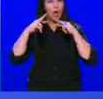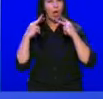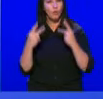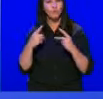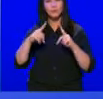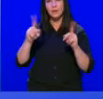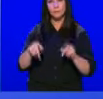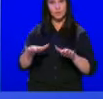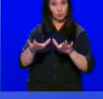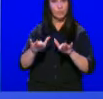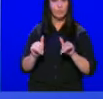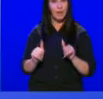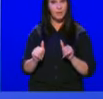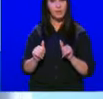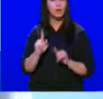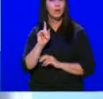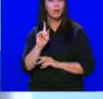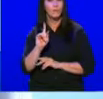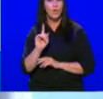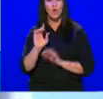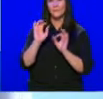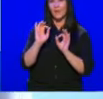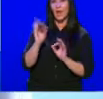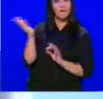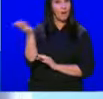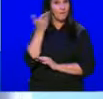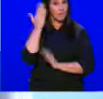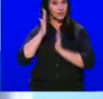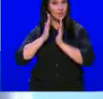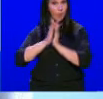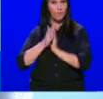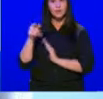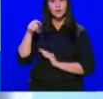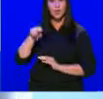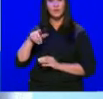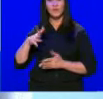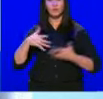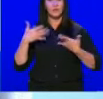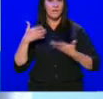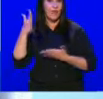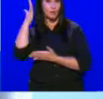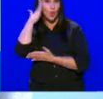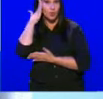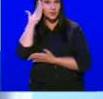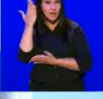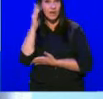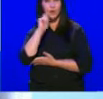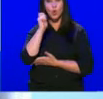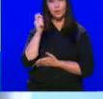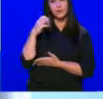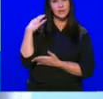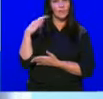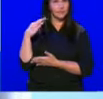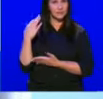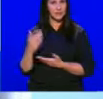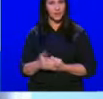за бързото приемане. Но такава беше молбата и съответно заявлението от страна на украинския